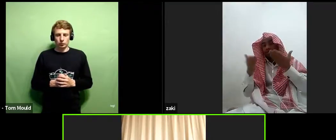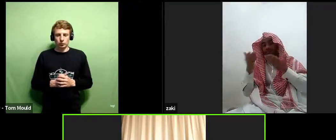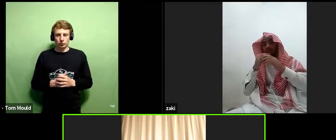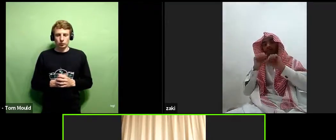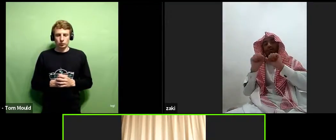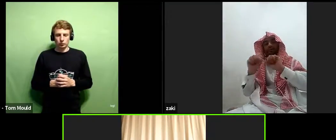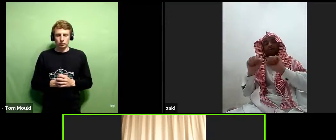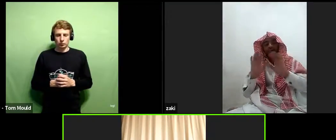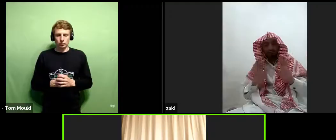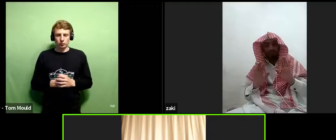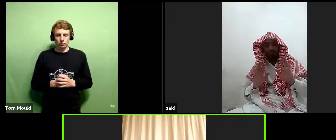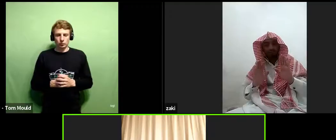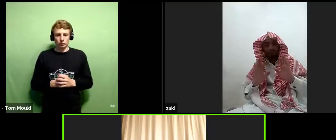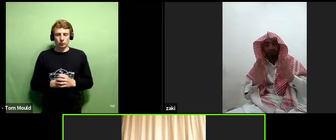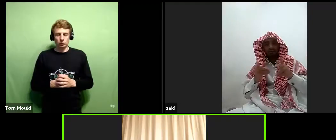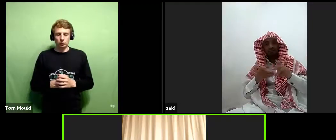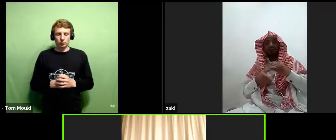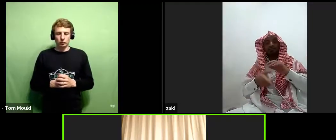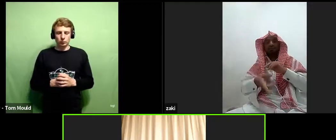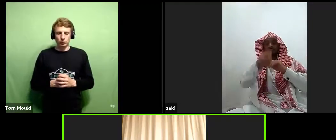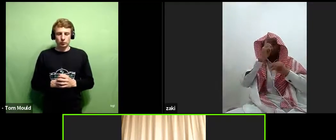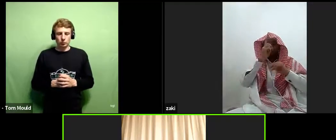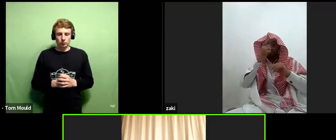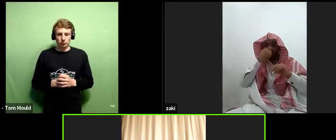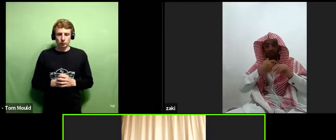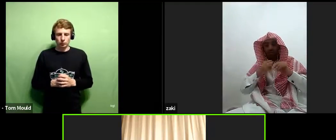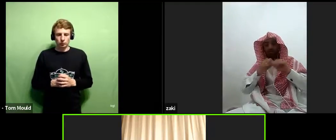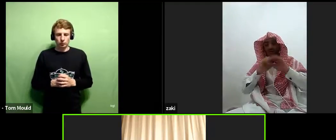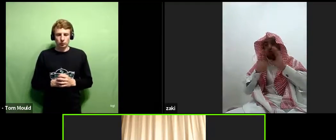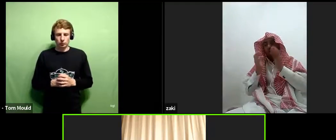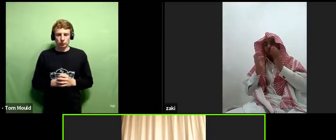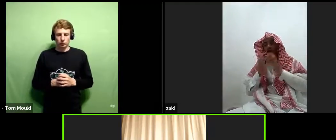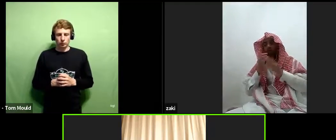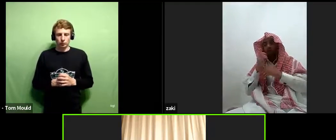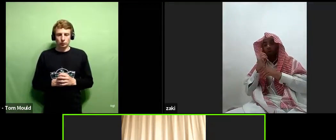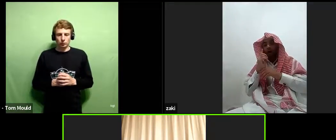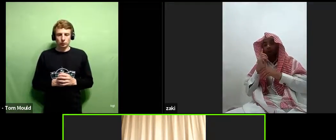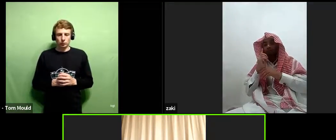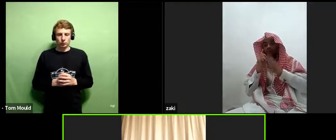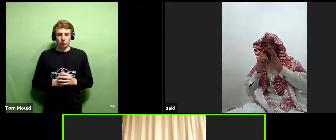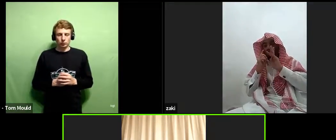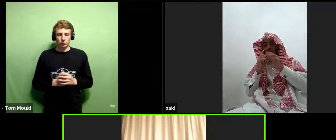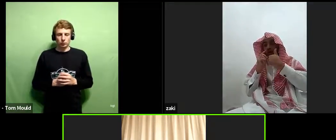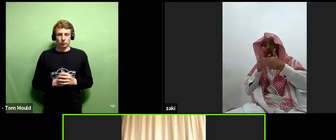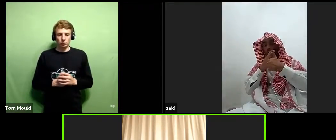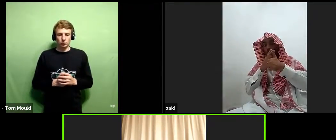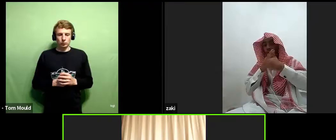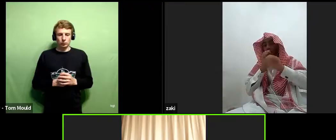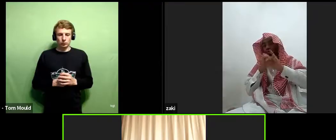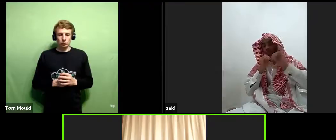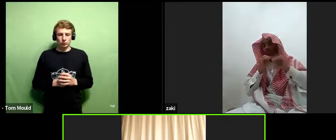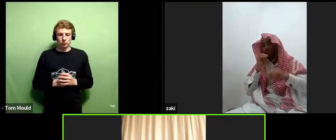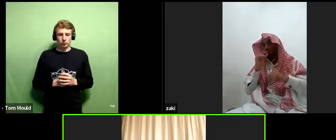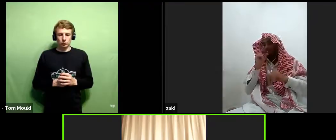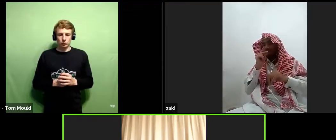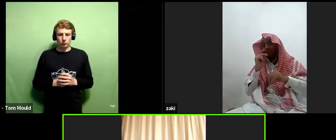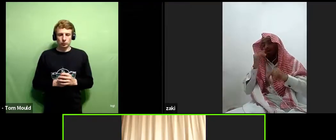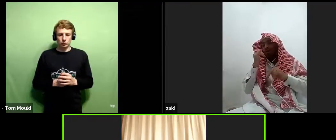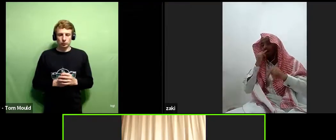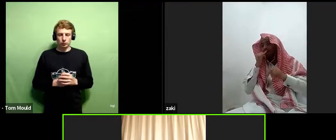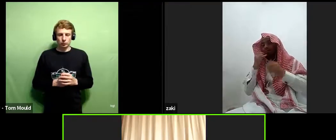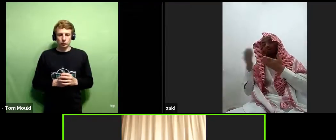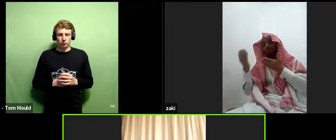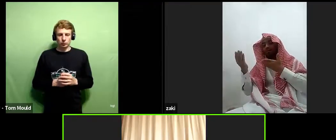ولو ينعزل في غرفة دون زوجته، بل ينعزل في غرفة دون زوجته الأخرى ويحادث